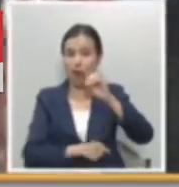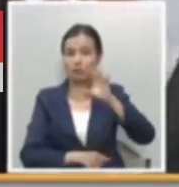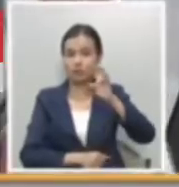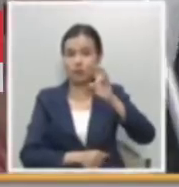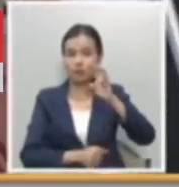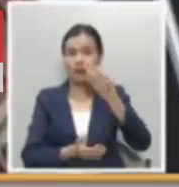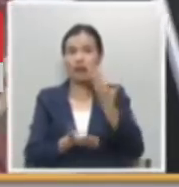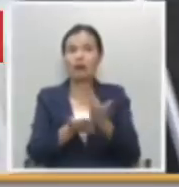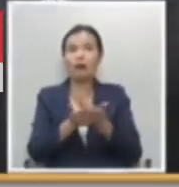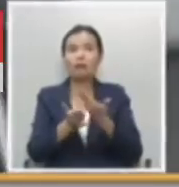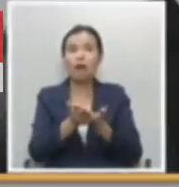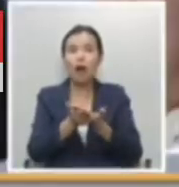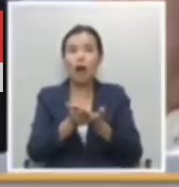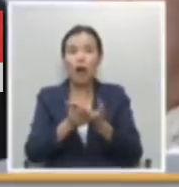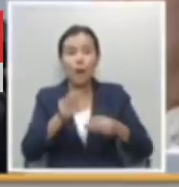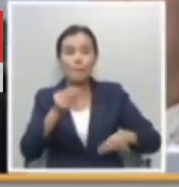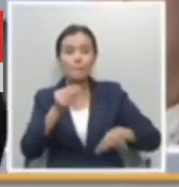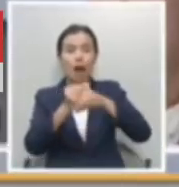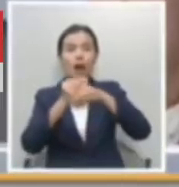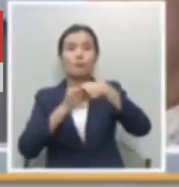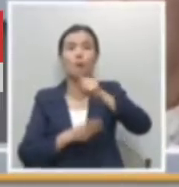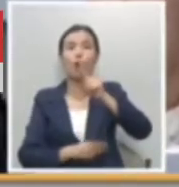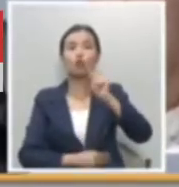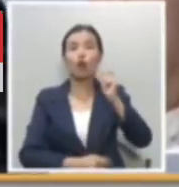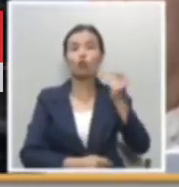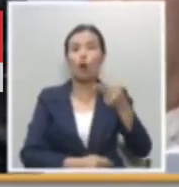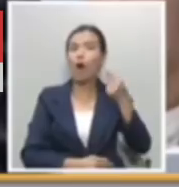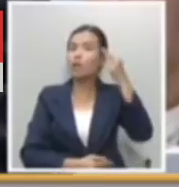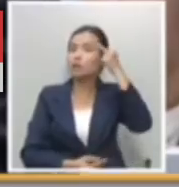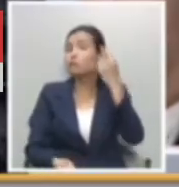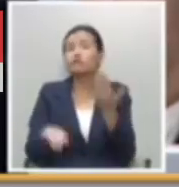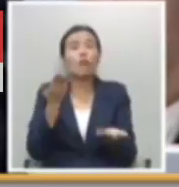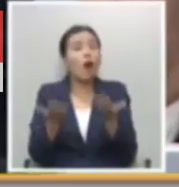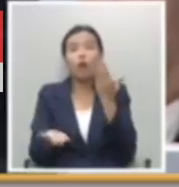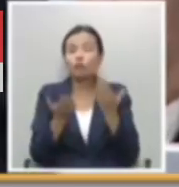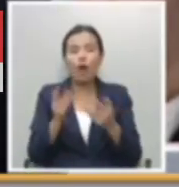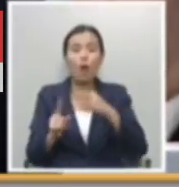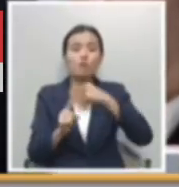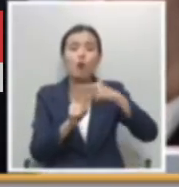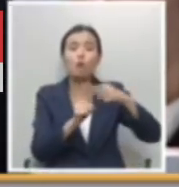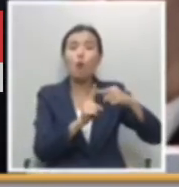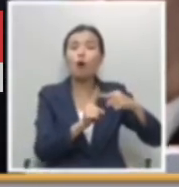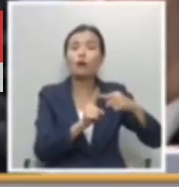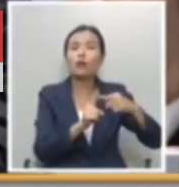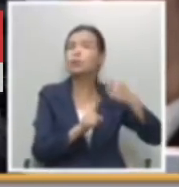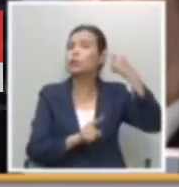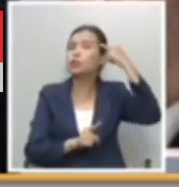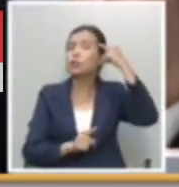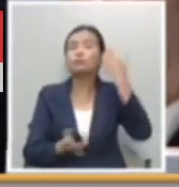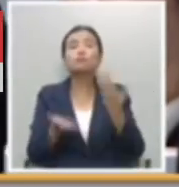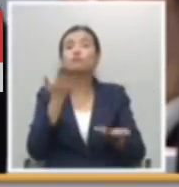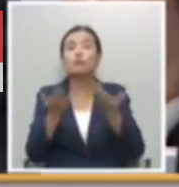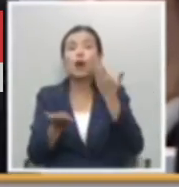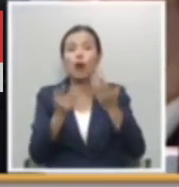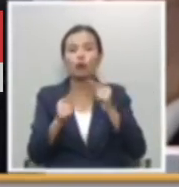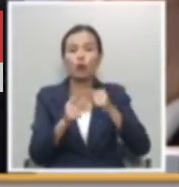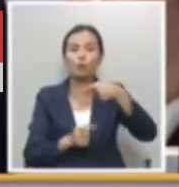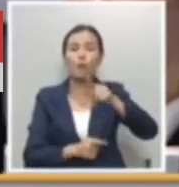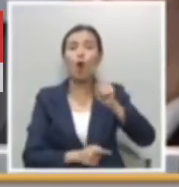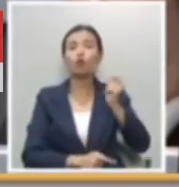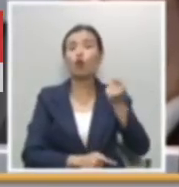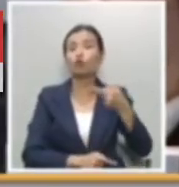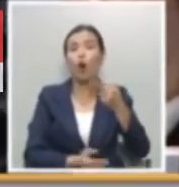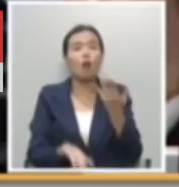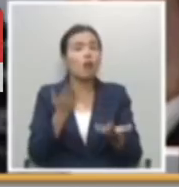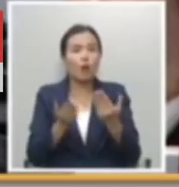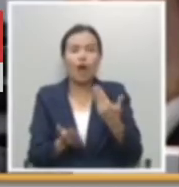ราคาลอยตัวให้ปตท.คิดได้ตามใจบวกไม่พอยังบอกให้ปตท.คิดตามพรีเมียมของปตท.ปต